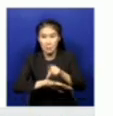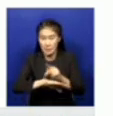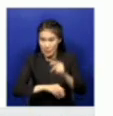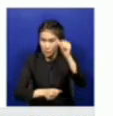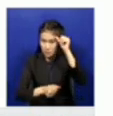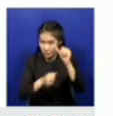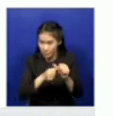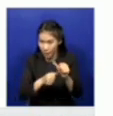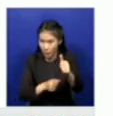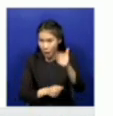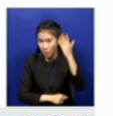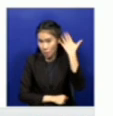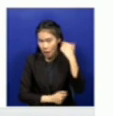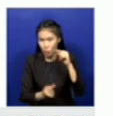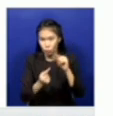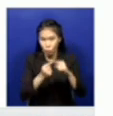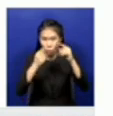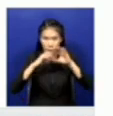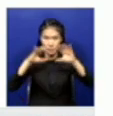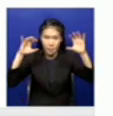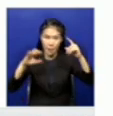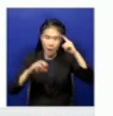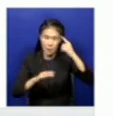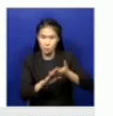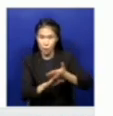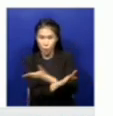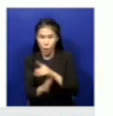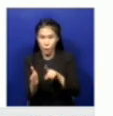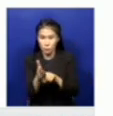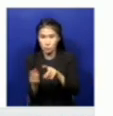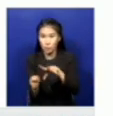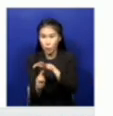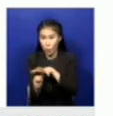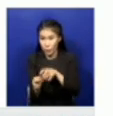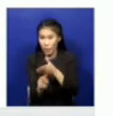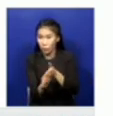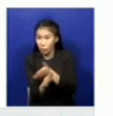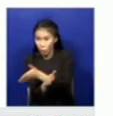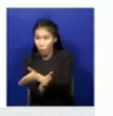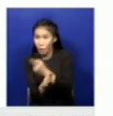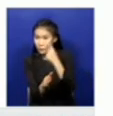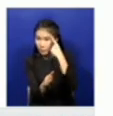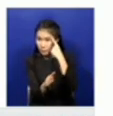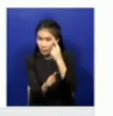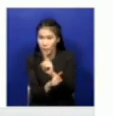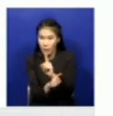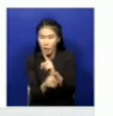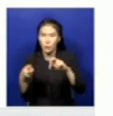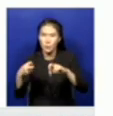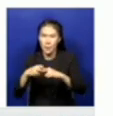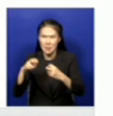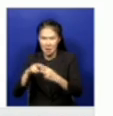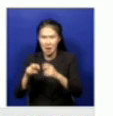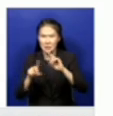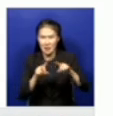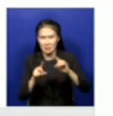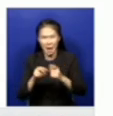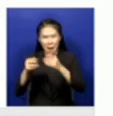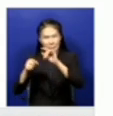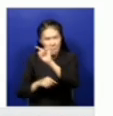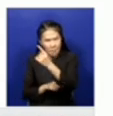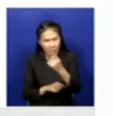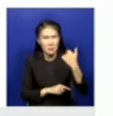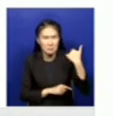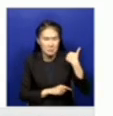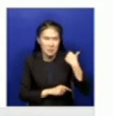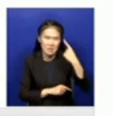การบริหารของรัฐบาลพลเอกประยุทธ์ก่อนหน้าโควิดนะครับเกิดโศกนาฏกรรมรูปแบบใหม่ๆเยอะแยะนะครับจำนวน